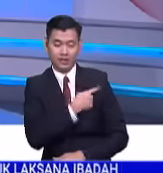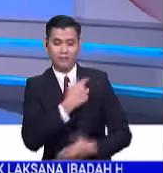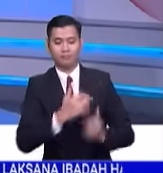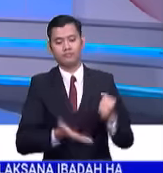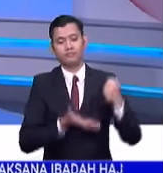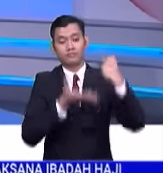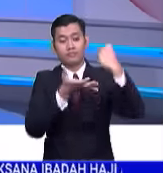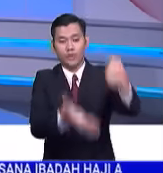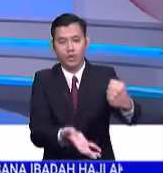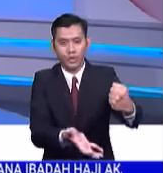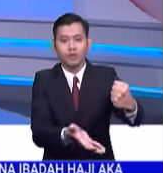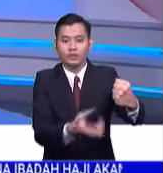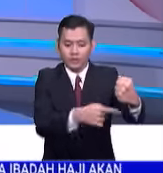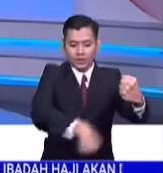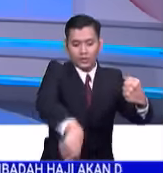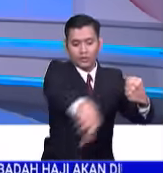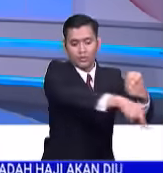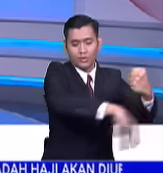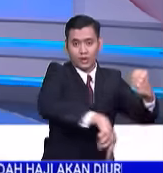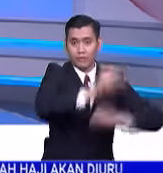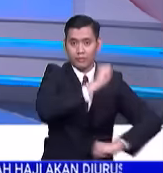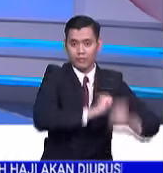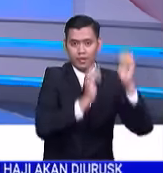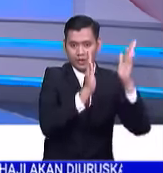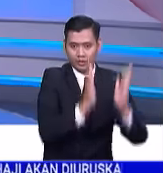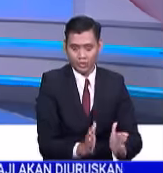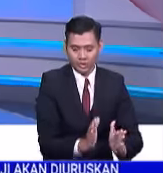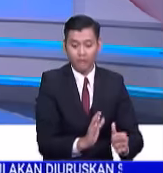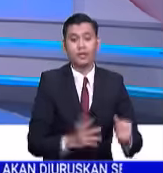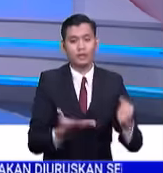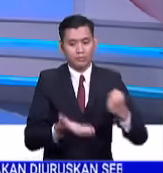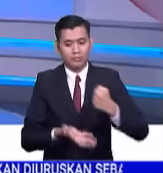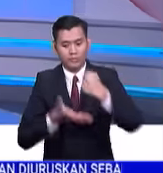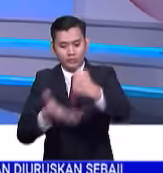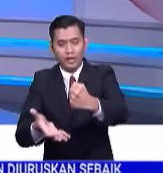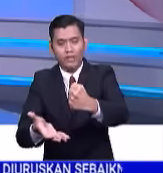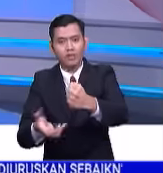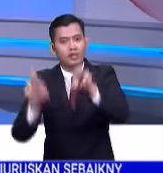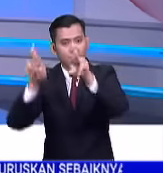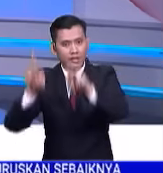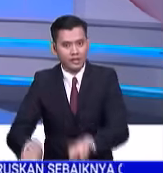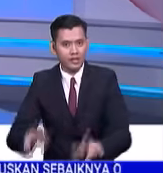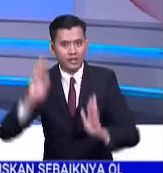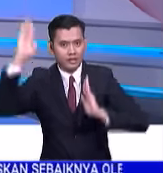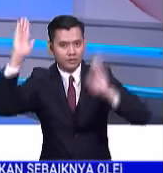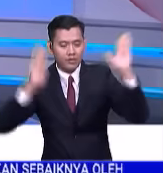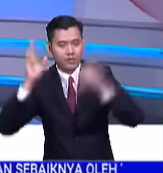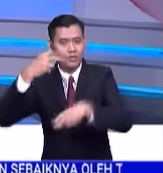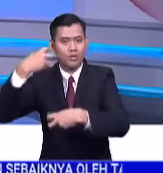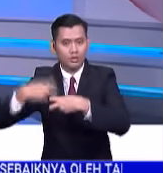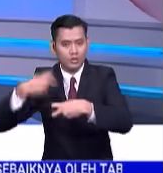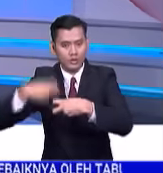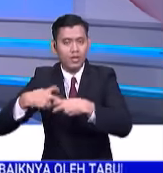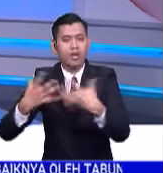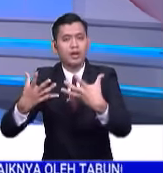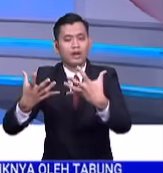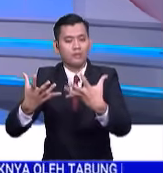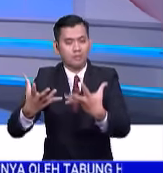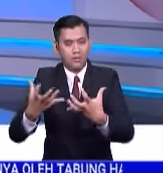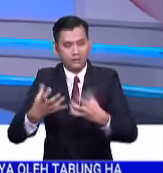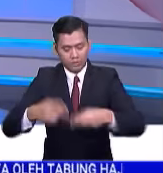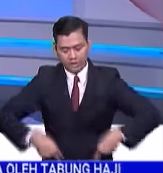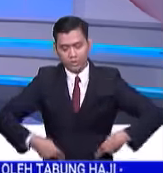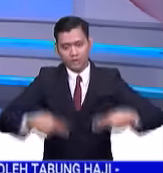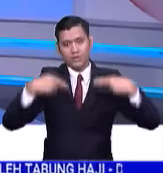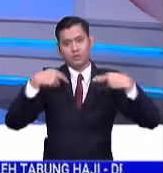sahaja disalurkan kepada golongan anak seni, perhatian turut diberikan kepada orang ramai yang berdepan kesukaran meneruskan kelangsungan